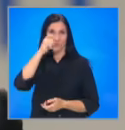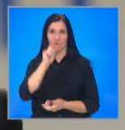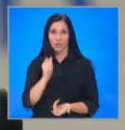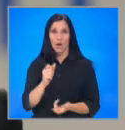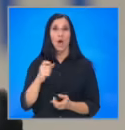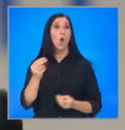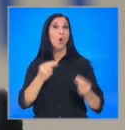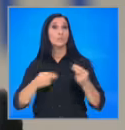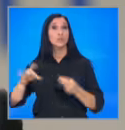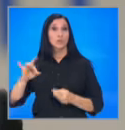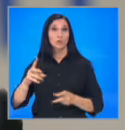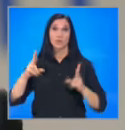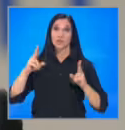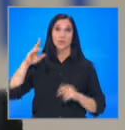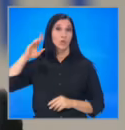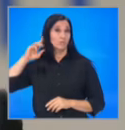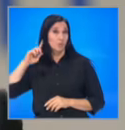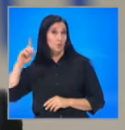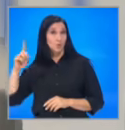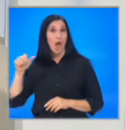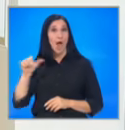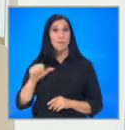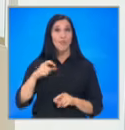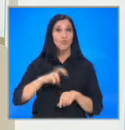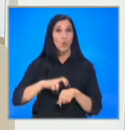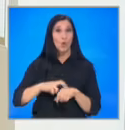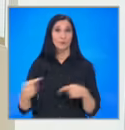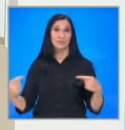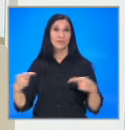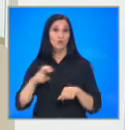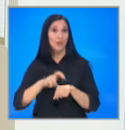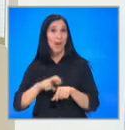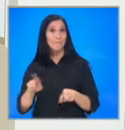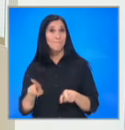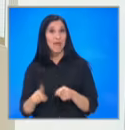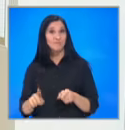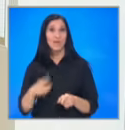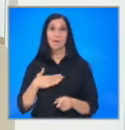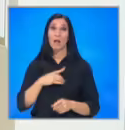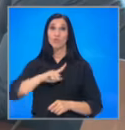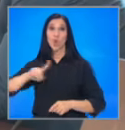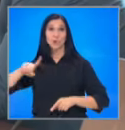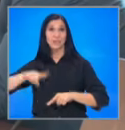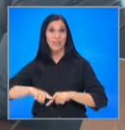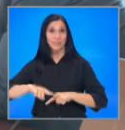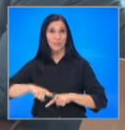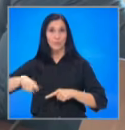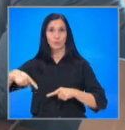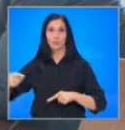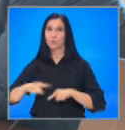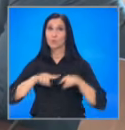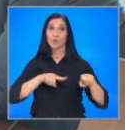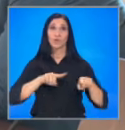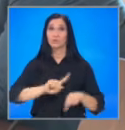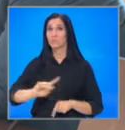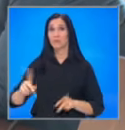Комисията Росенец реши да изслуша Ахмед Доган. Срещу Делян Пеевски тече досъдебно производство. Прокуратурата не е разрешила